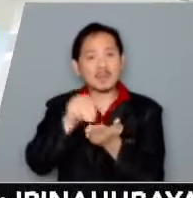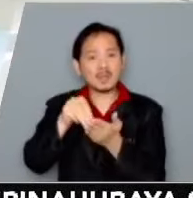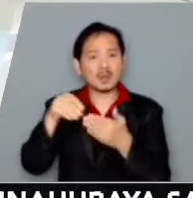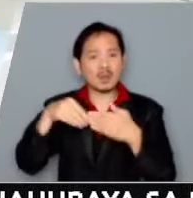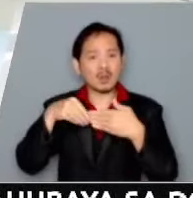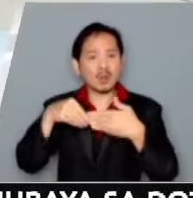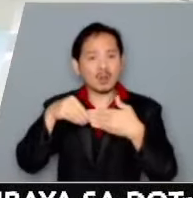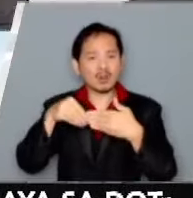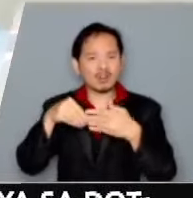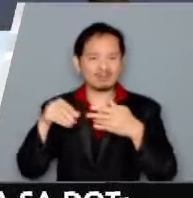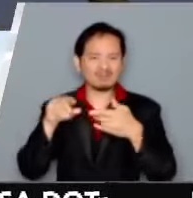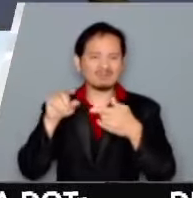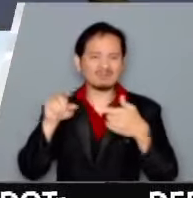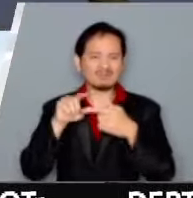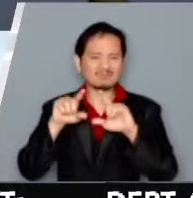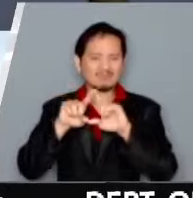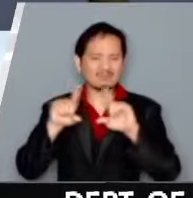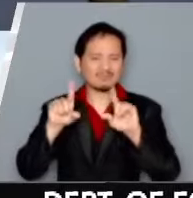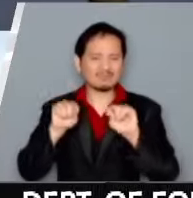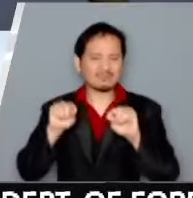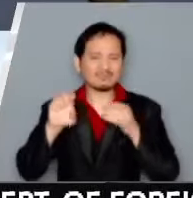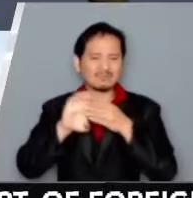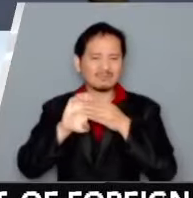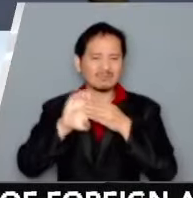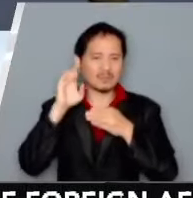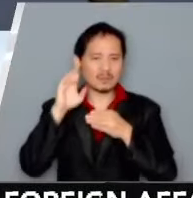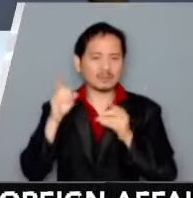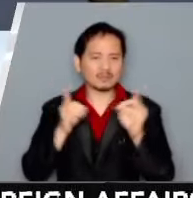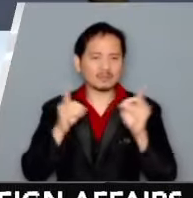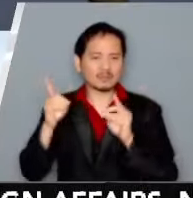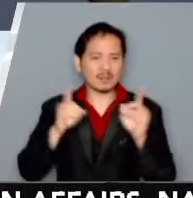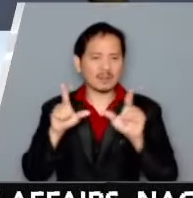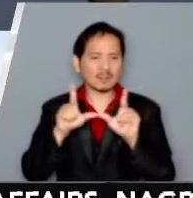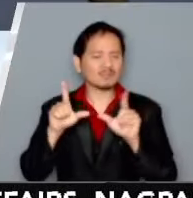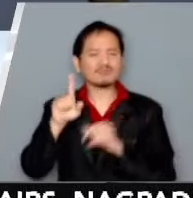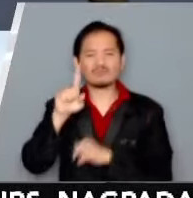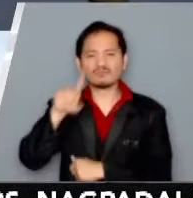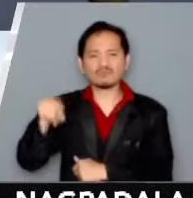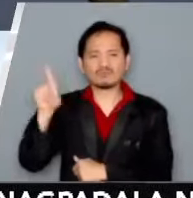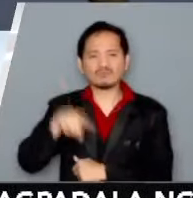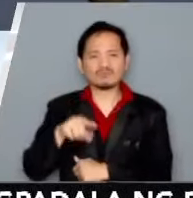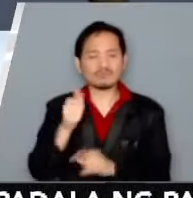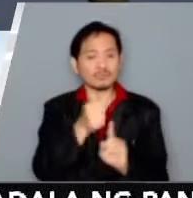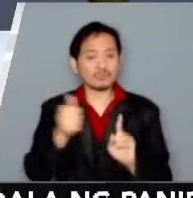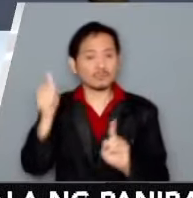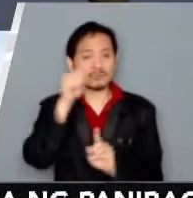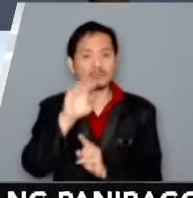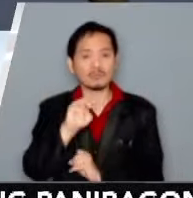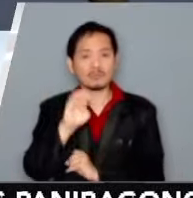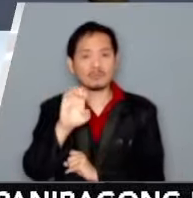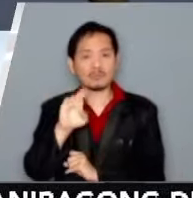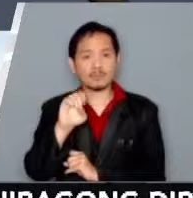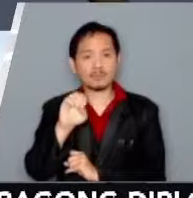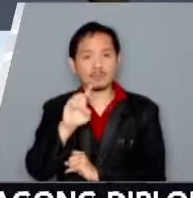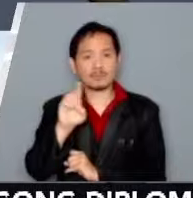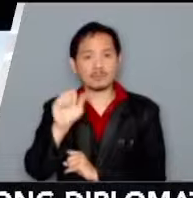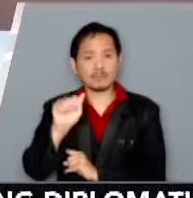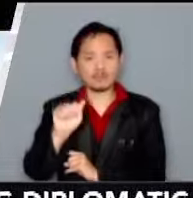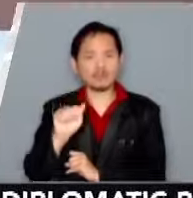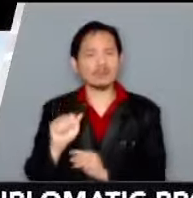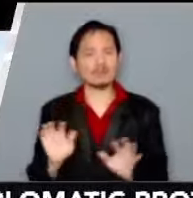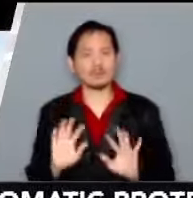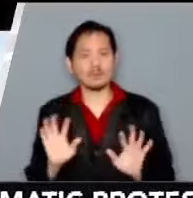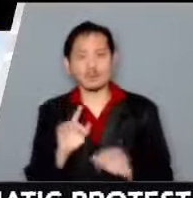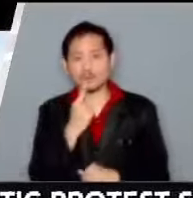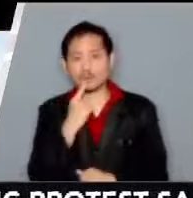sa driver's license. Inanunsyo noon ni LTO Chief Vigor Mendoza II na magdodonate ang accredited clinic ng LTO